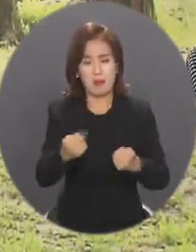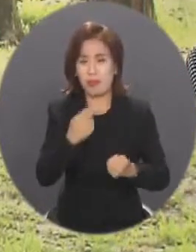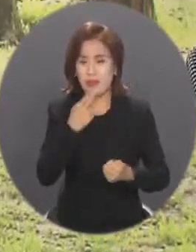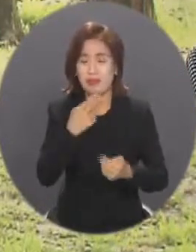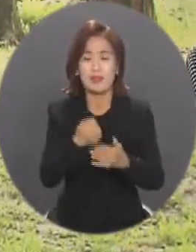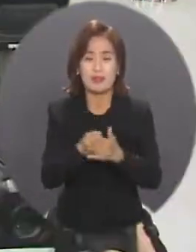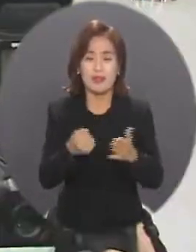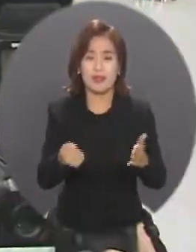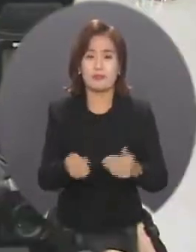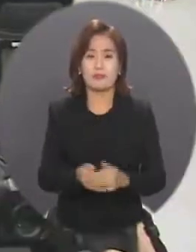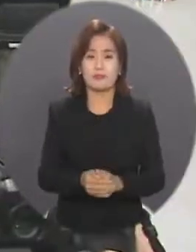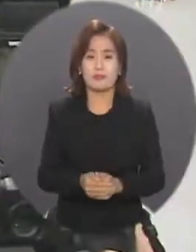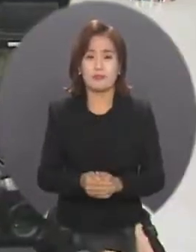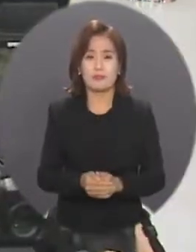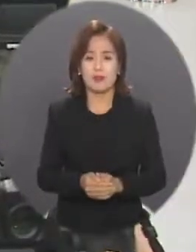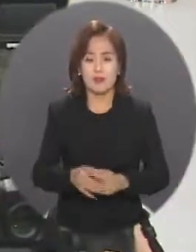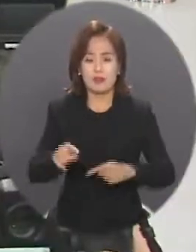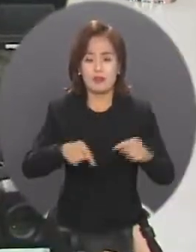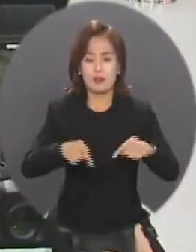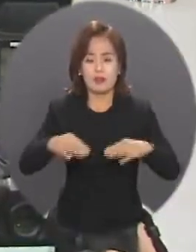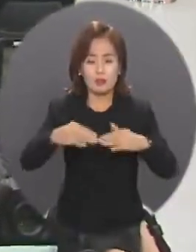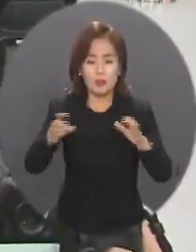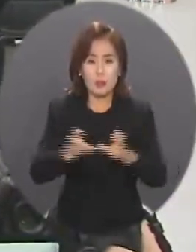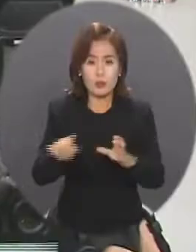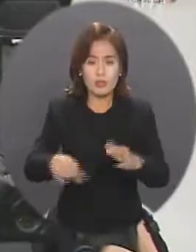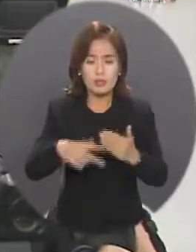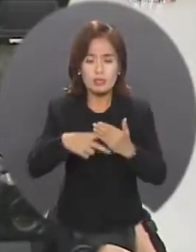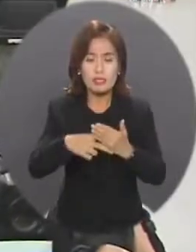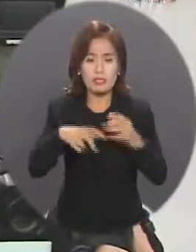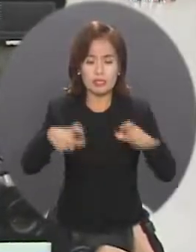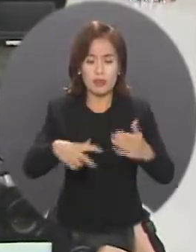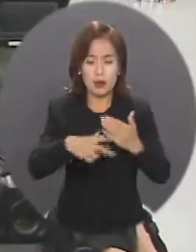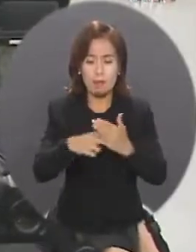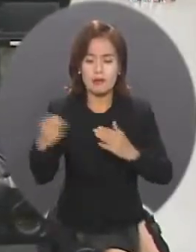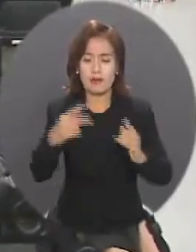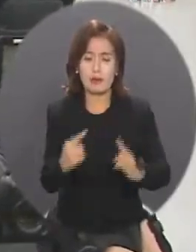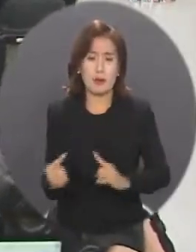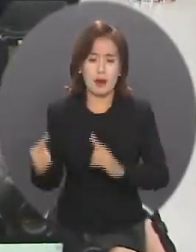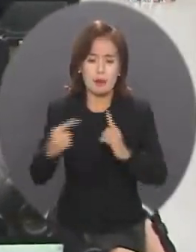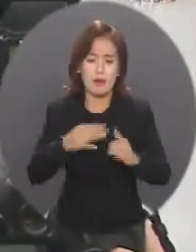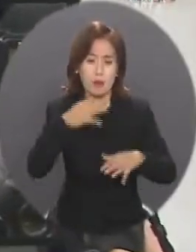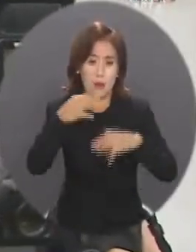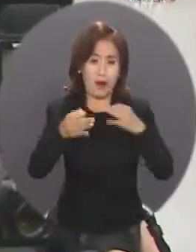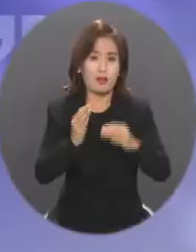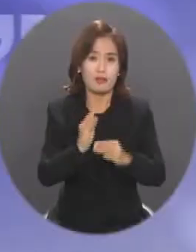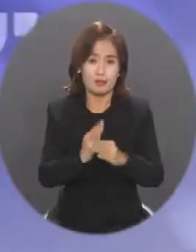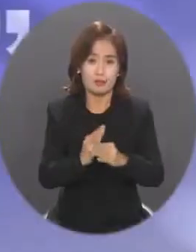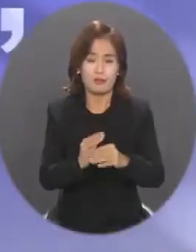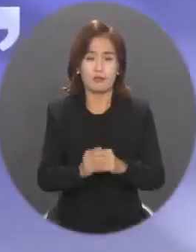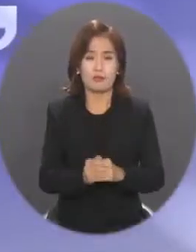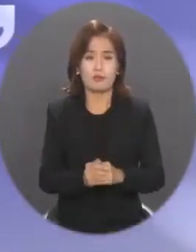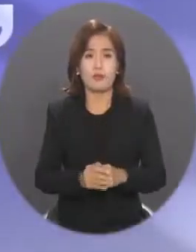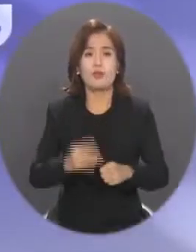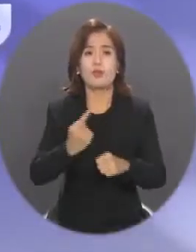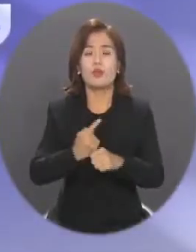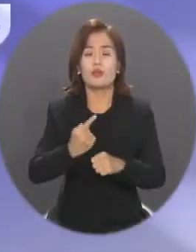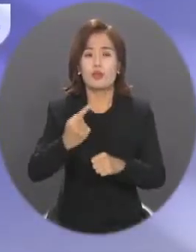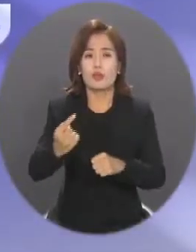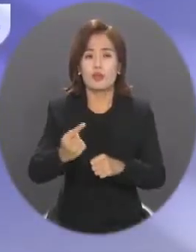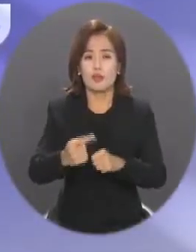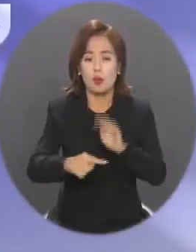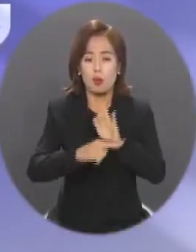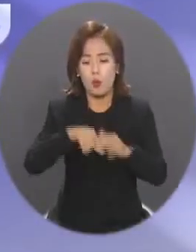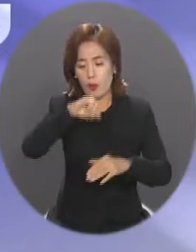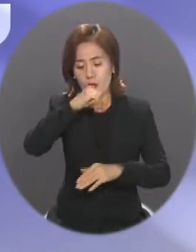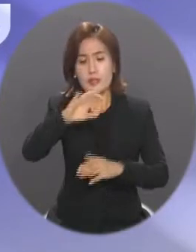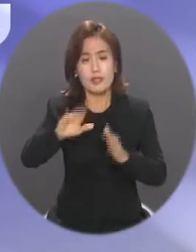않은 어떤 상황에서. 정치권에서는 지역화폐를 반드시 살리겠다는 목소리를 냈습니다. 내년도